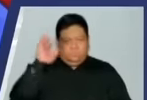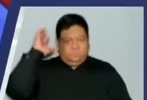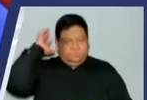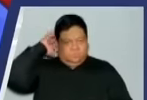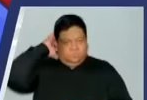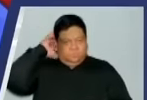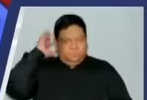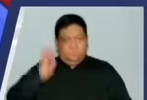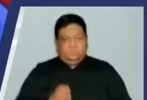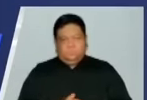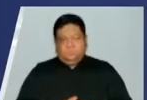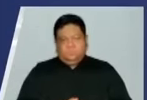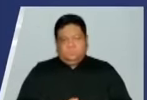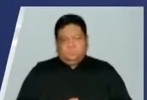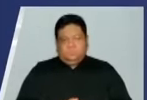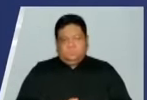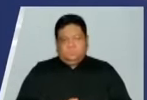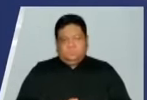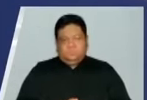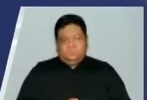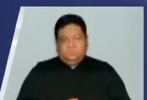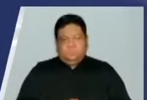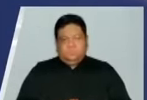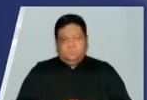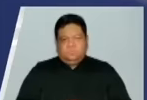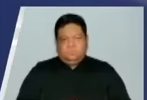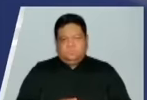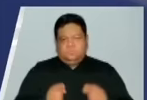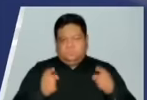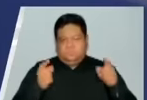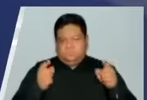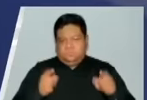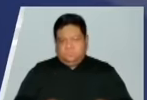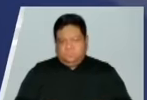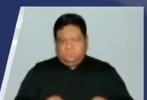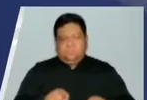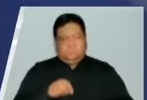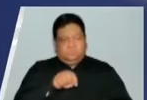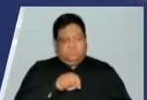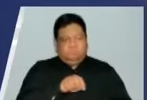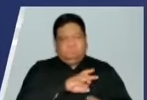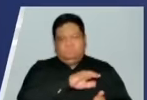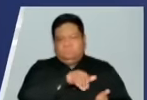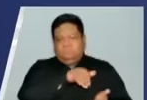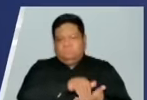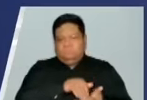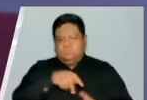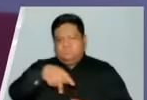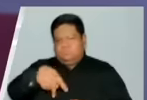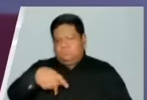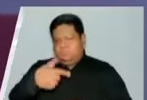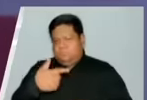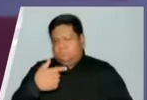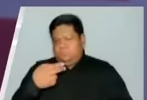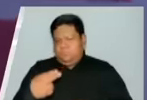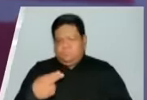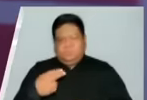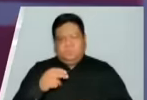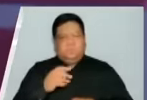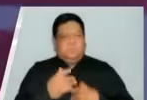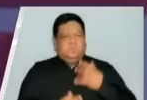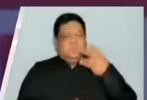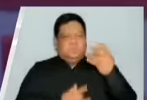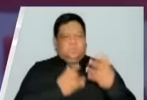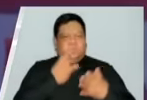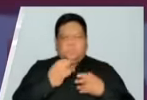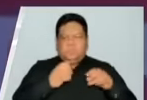Binulabog ng nakasusulasok na usok ang ilang ward ng Philippine General Hospital dahil sa sunog. Mabilis na inilikas